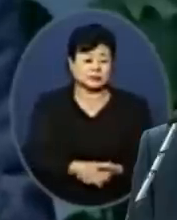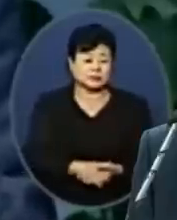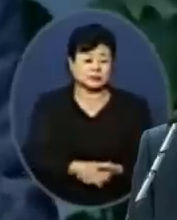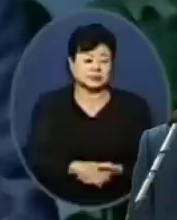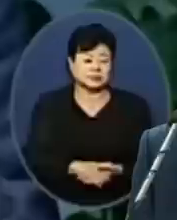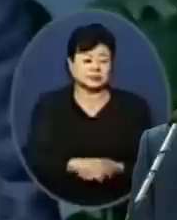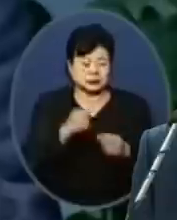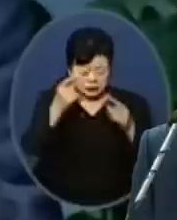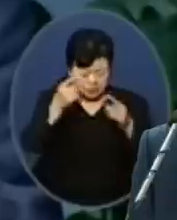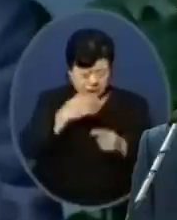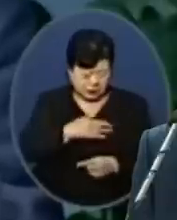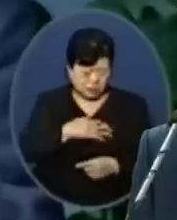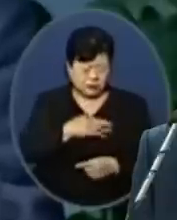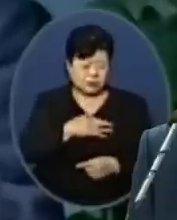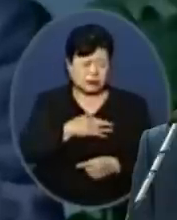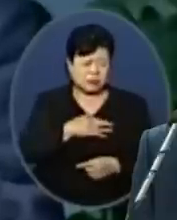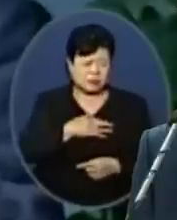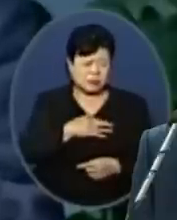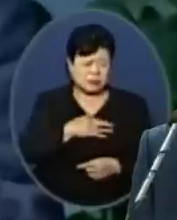이것을 깨달아 알고